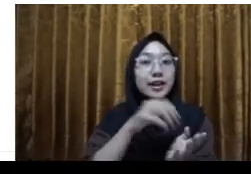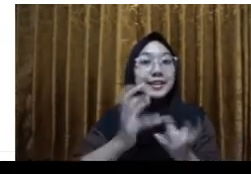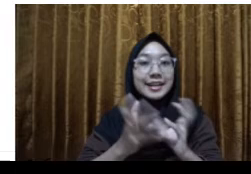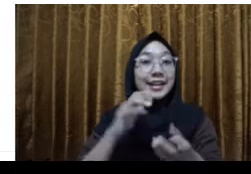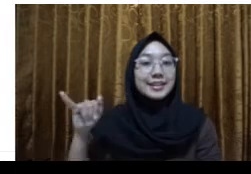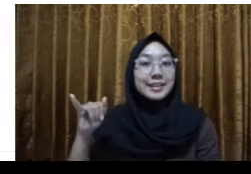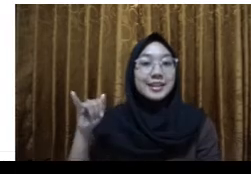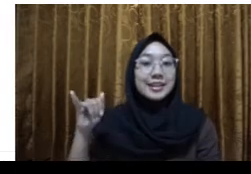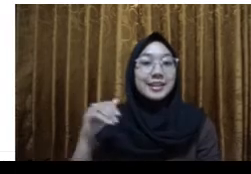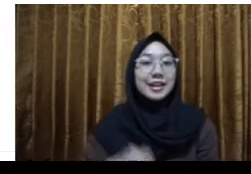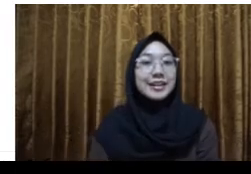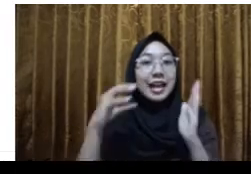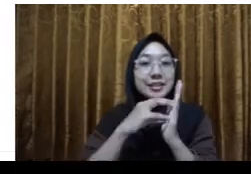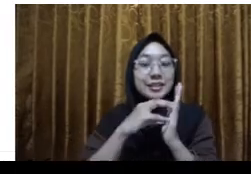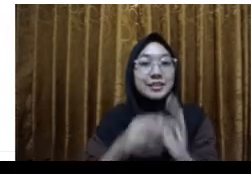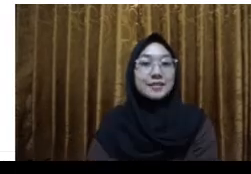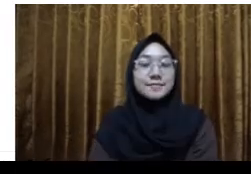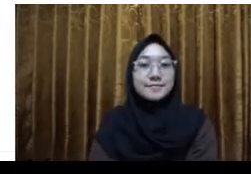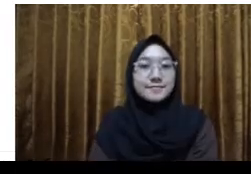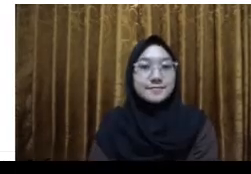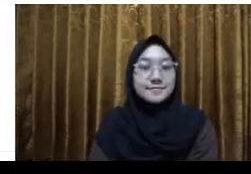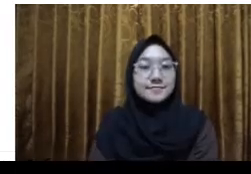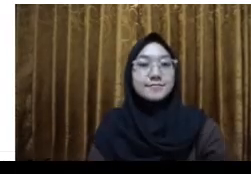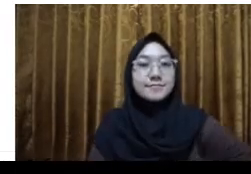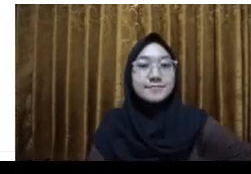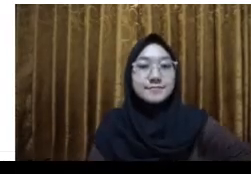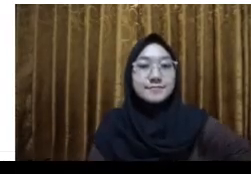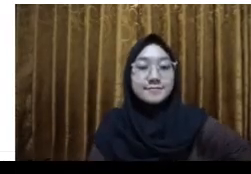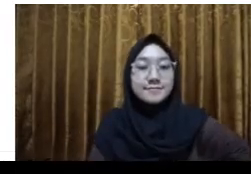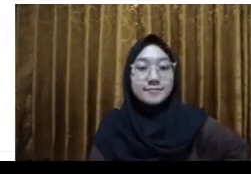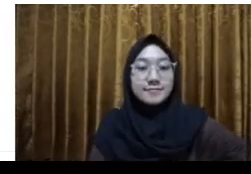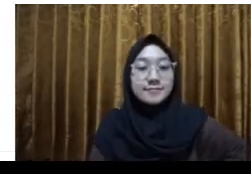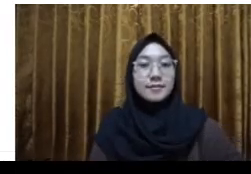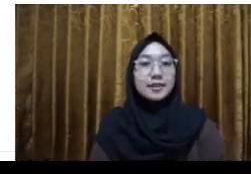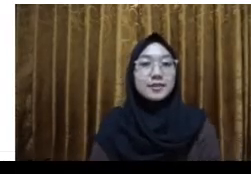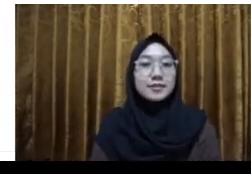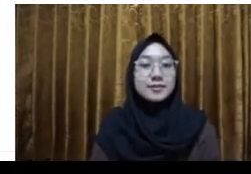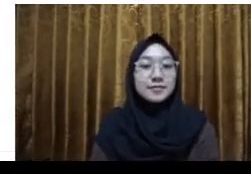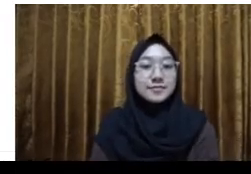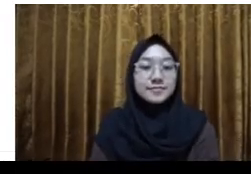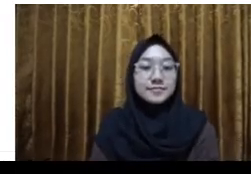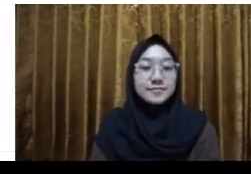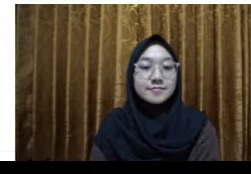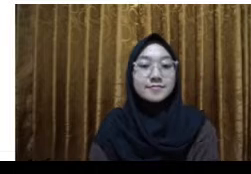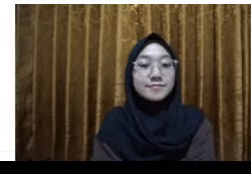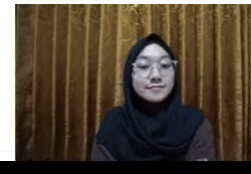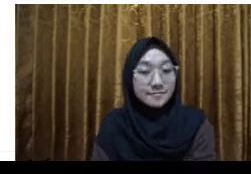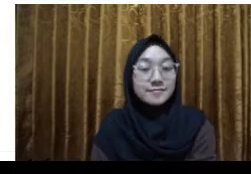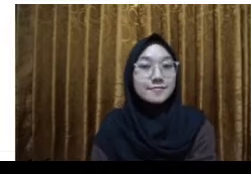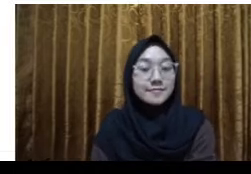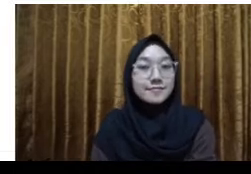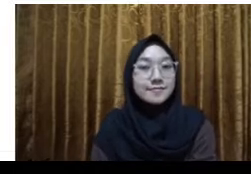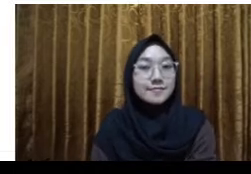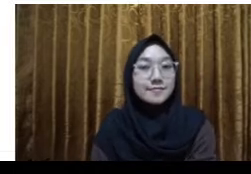saja. Jadi silakan di select all di sini. Select all. Semua, lalu di copy. Copy item. Lalu